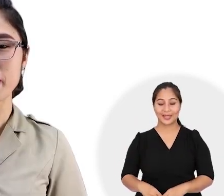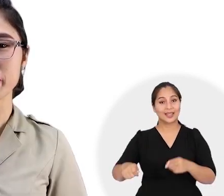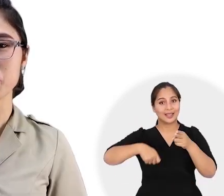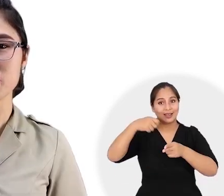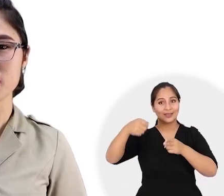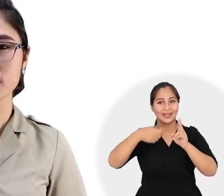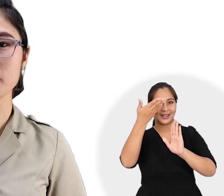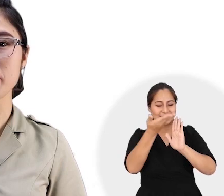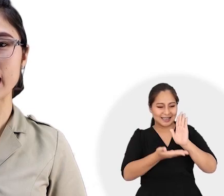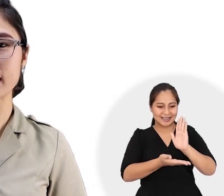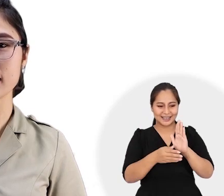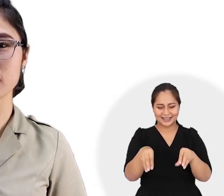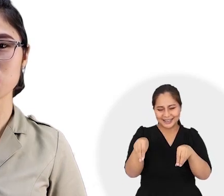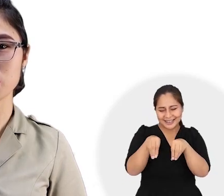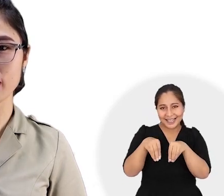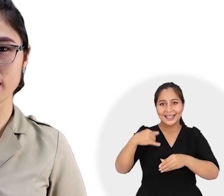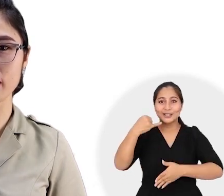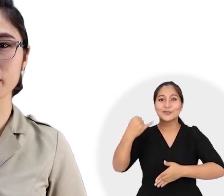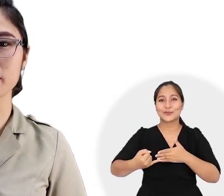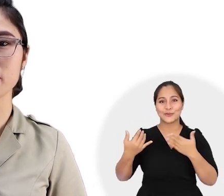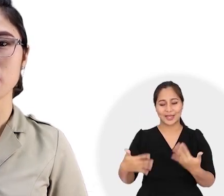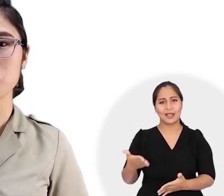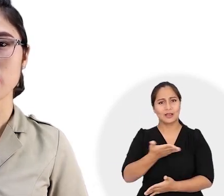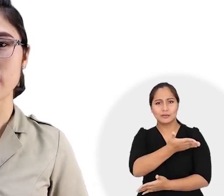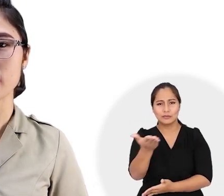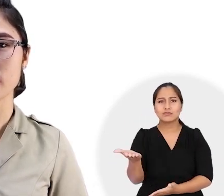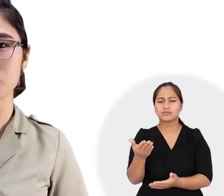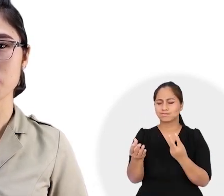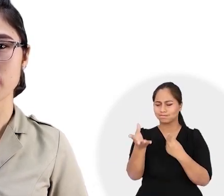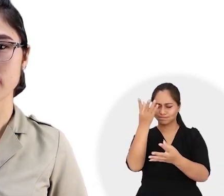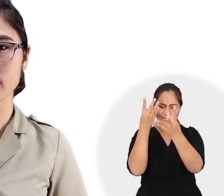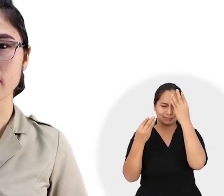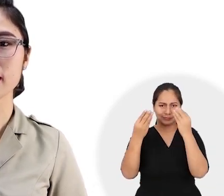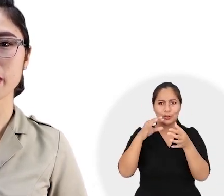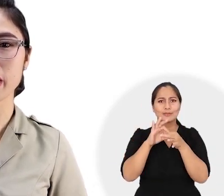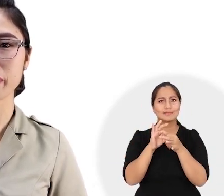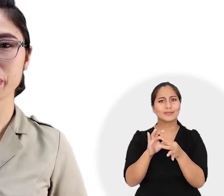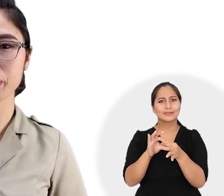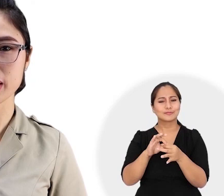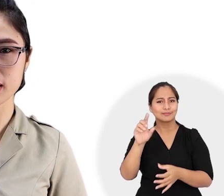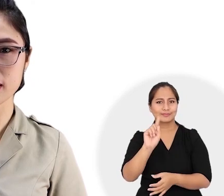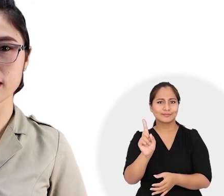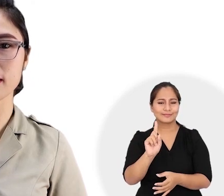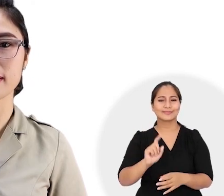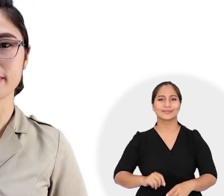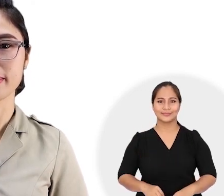สำหรับวิดีโอนี้แม่นใกล้จะสิ้นสุดลงแล้วพวกหลานได้เรียนรู้อย่างเด้เกี่ยวกับวิดีโ